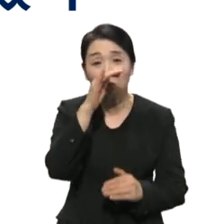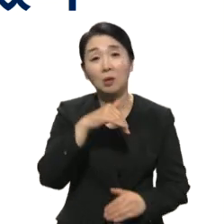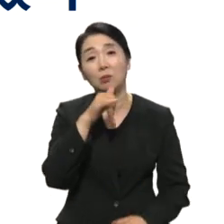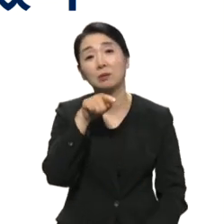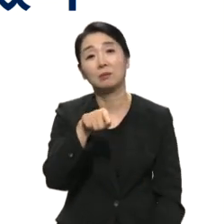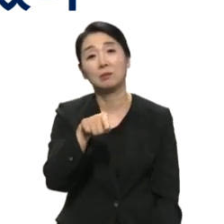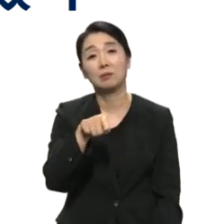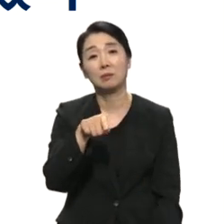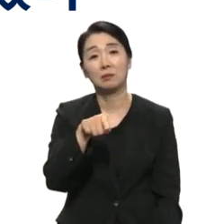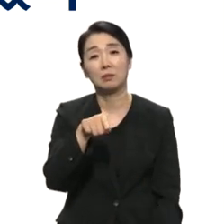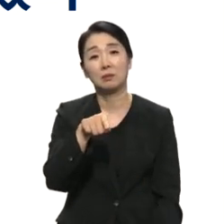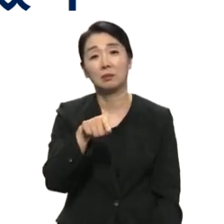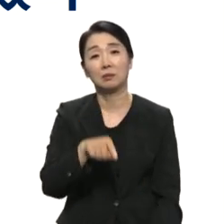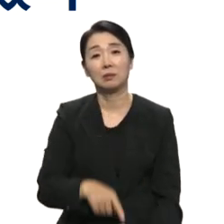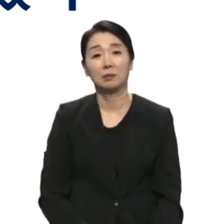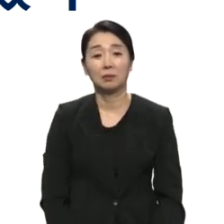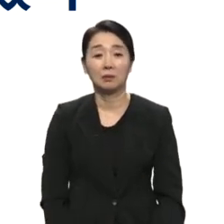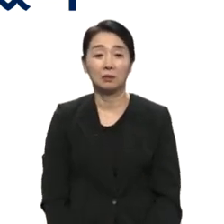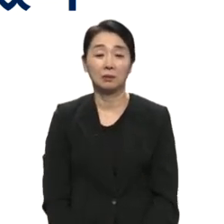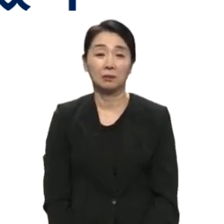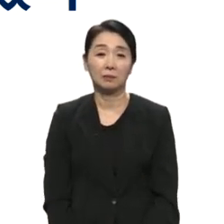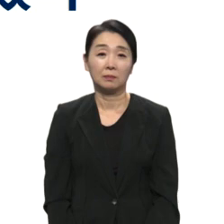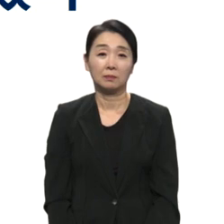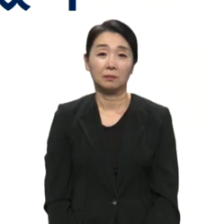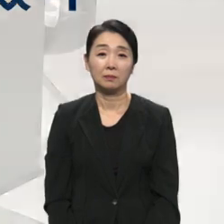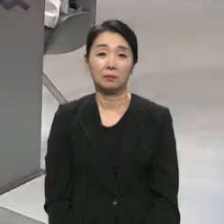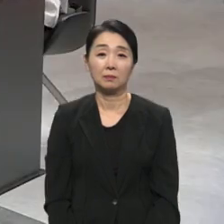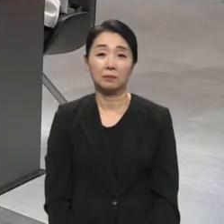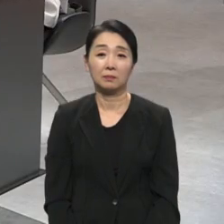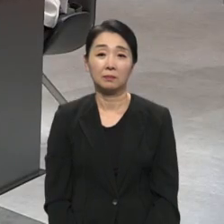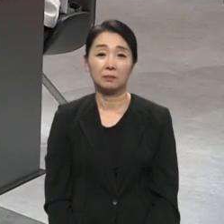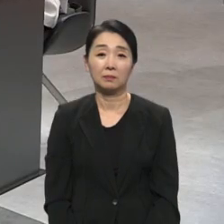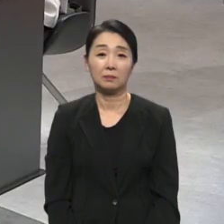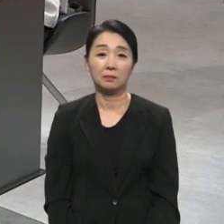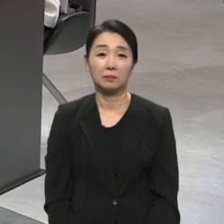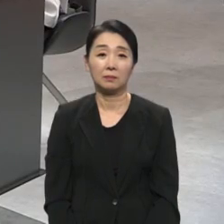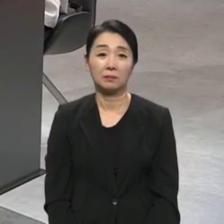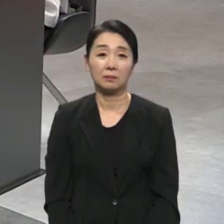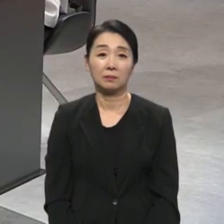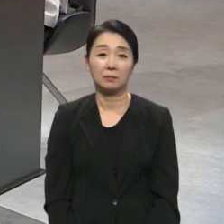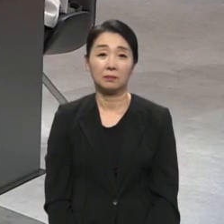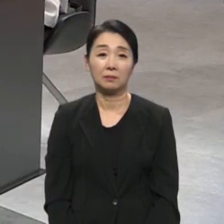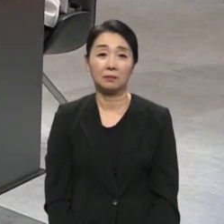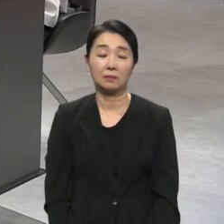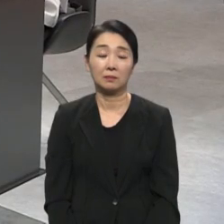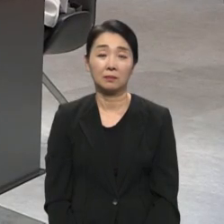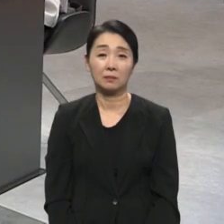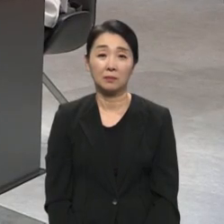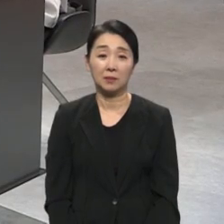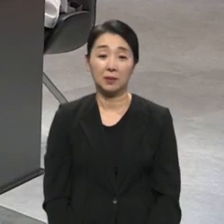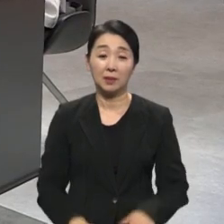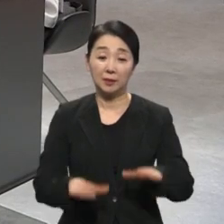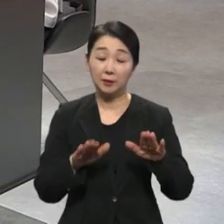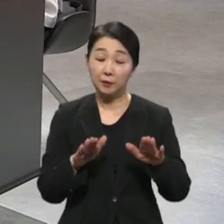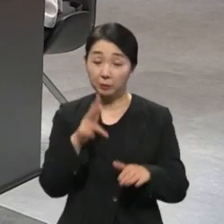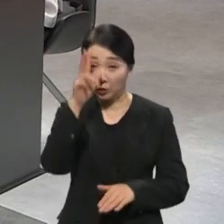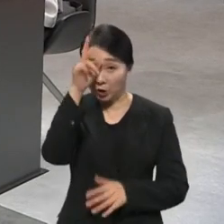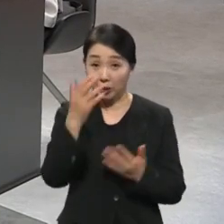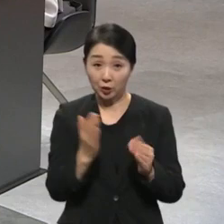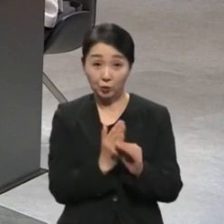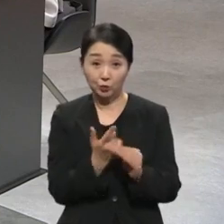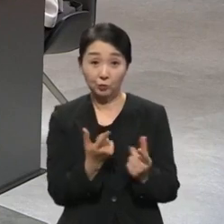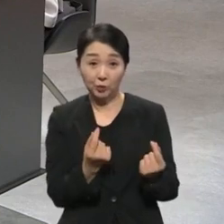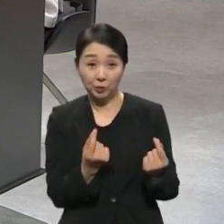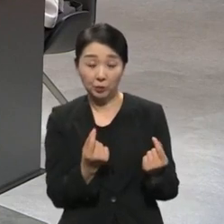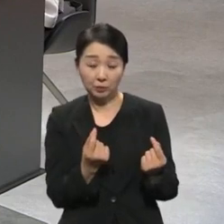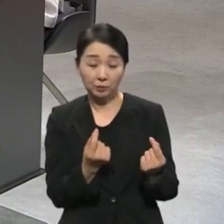에묘사된상황이바로그것입니다.어 ,지금여기계시니말인데,경찰이